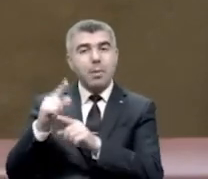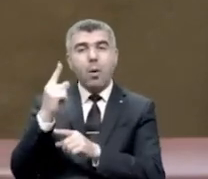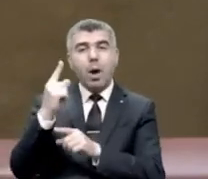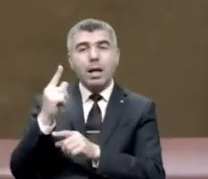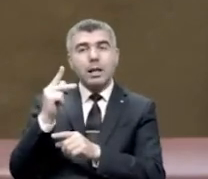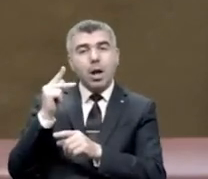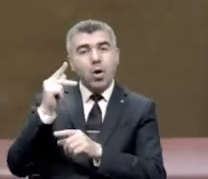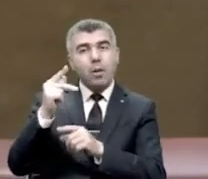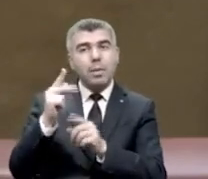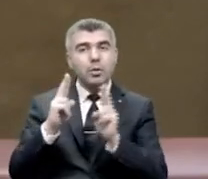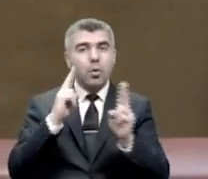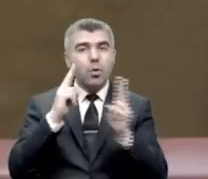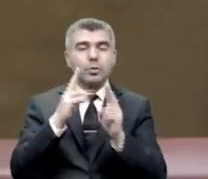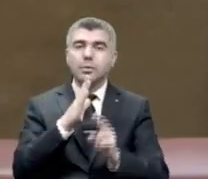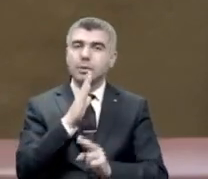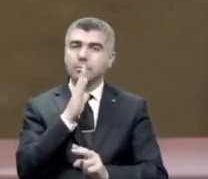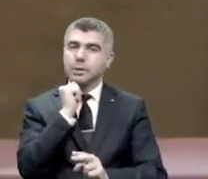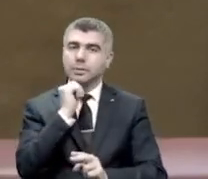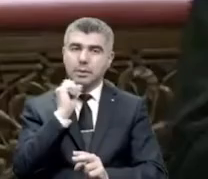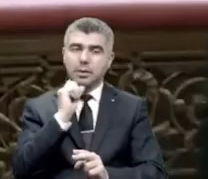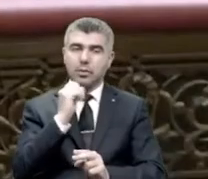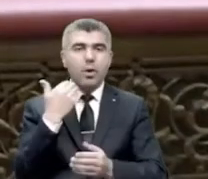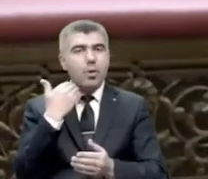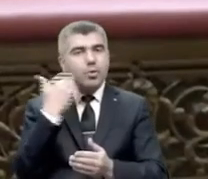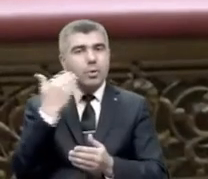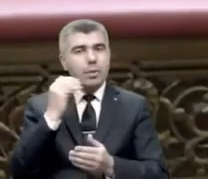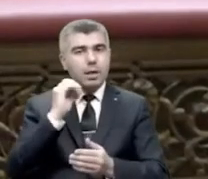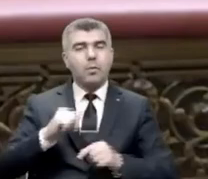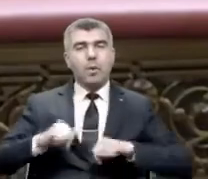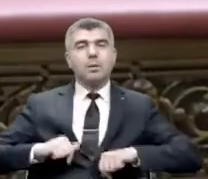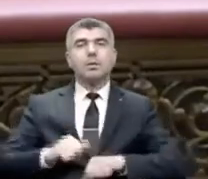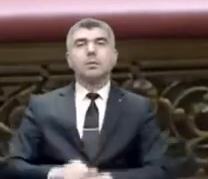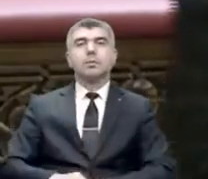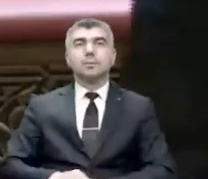واحد من طريق السيار. رعيب السيد الوزير. ومن